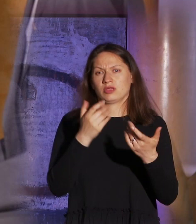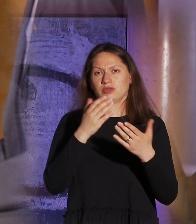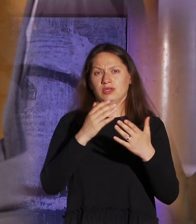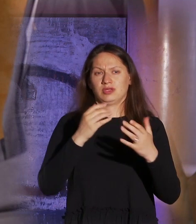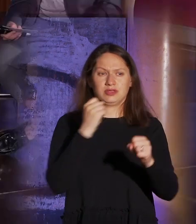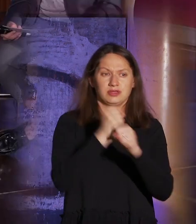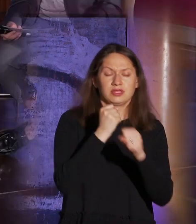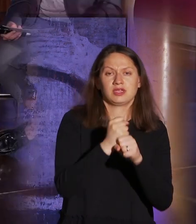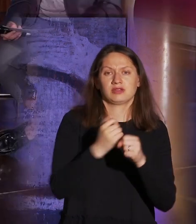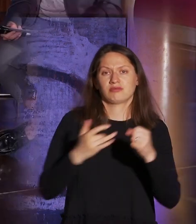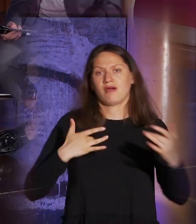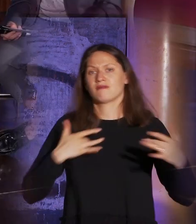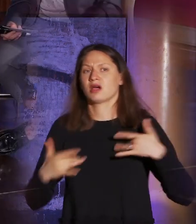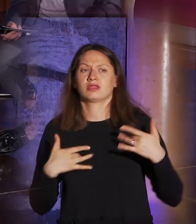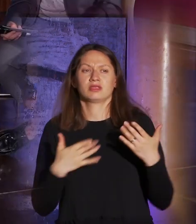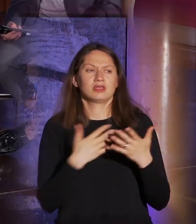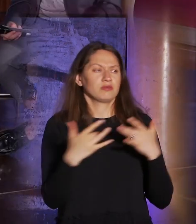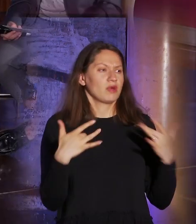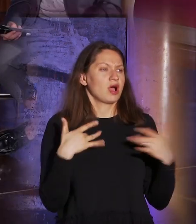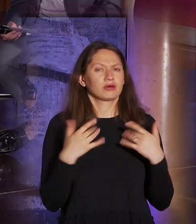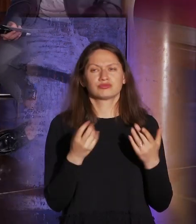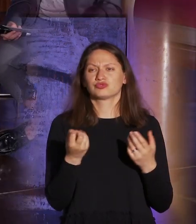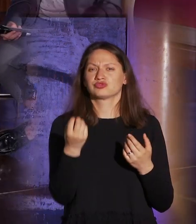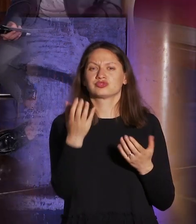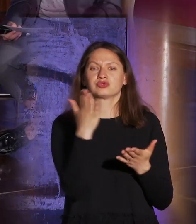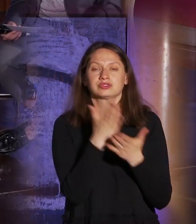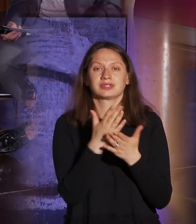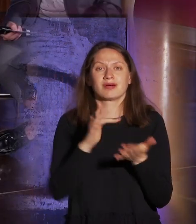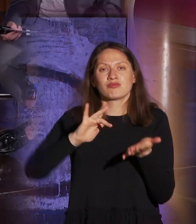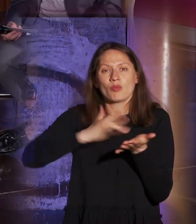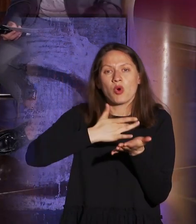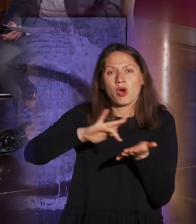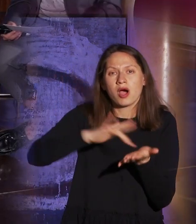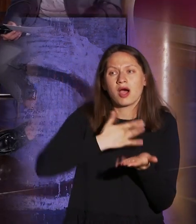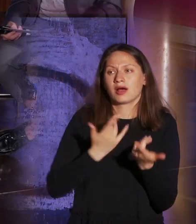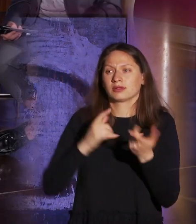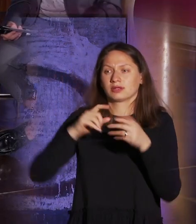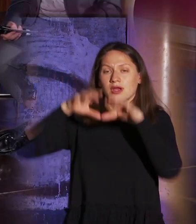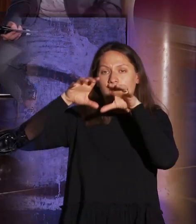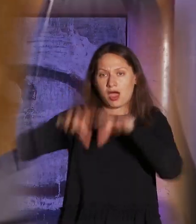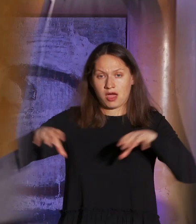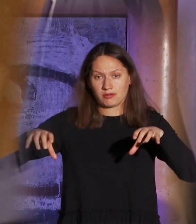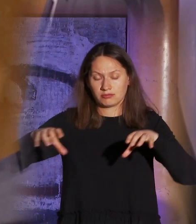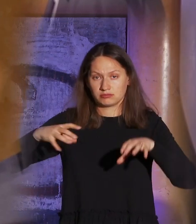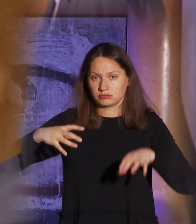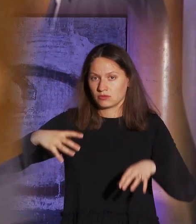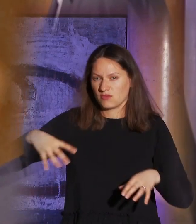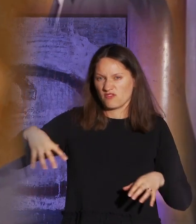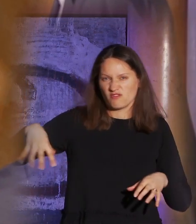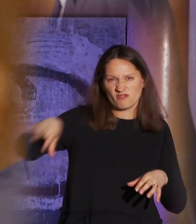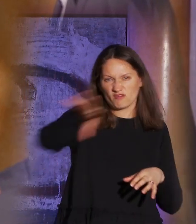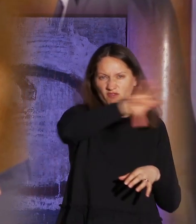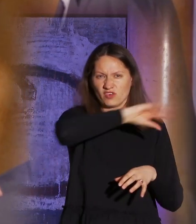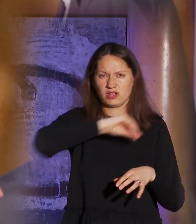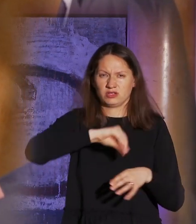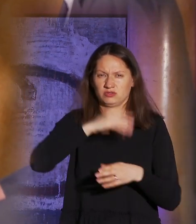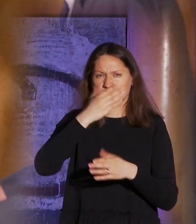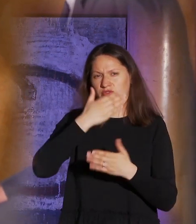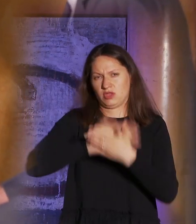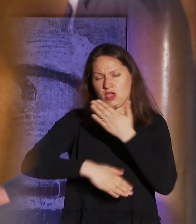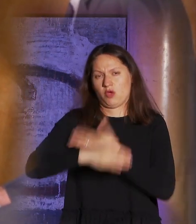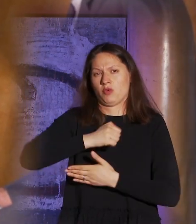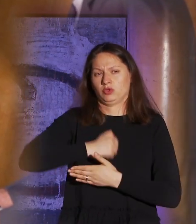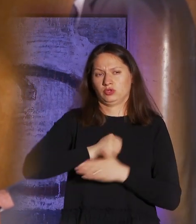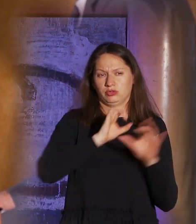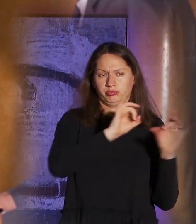aktoriai, kas čia dar pas mus, buhalteriai, administratoriai, visi turintys įvairias negalės, ne,